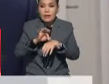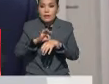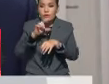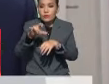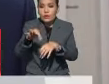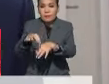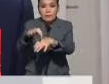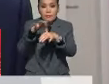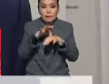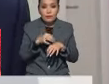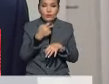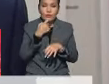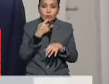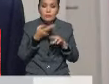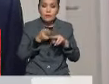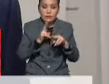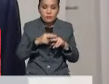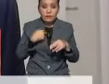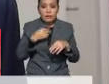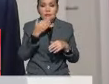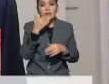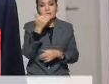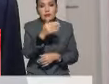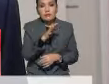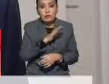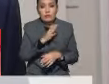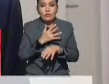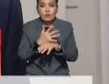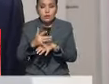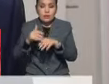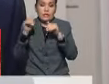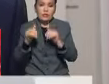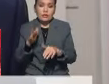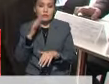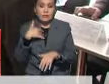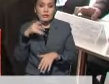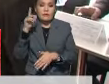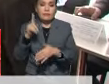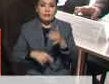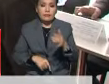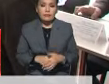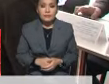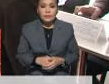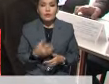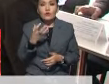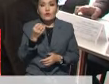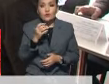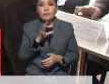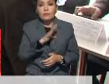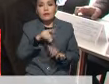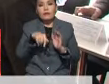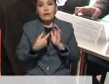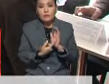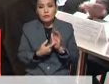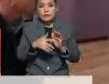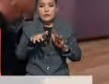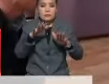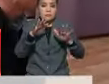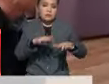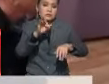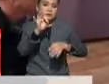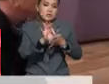округ. Именно поэтому я поднял этот вопрос. Кажется, это будет решаться. Мы очень верим. Часть вопросов удалось решить на местах. Партийцы